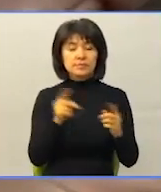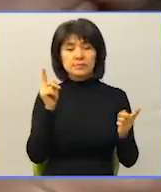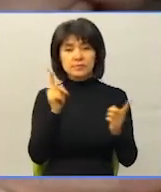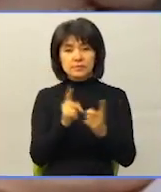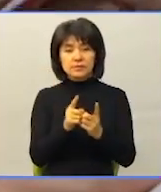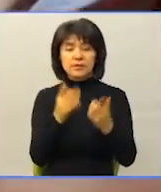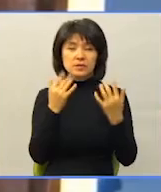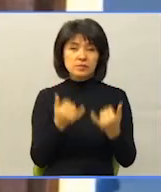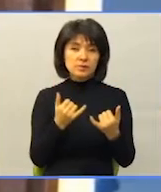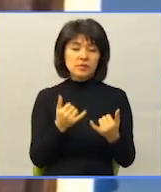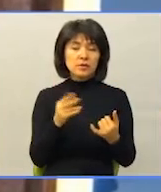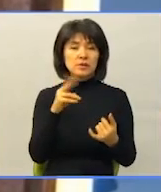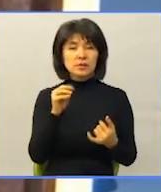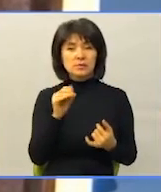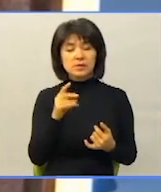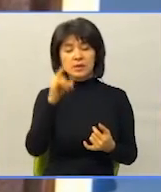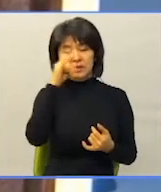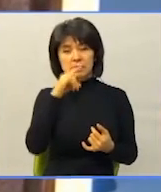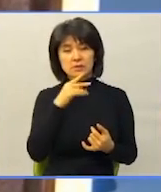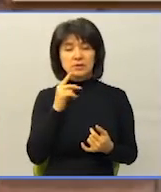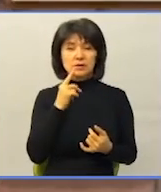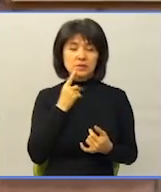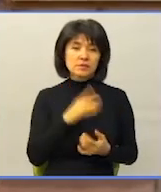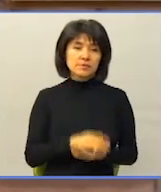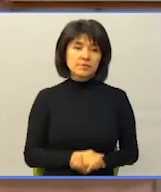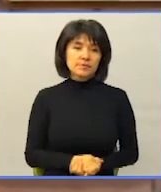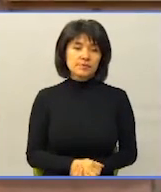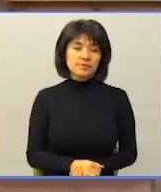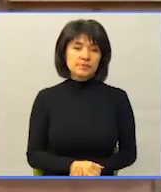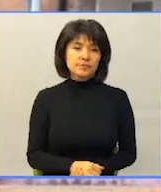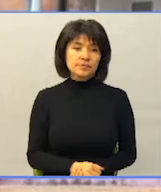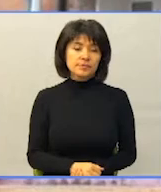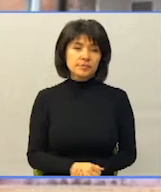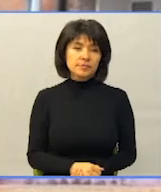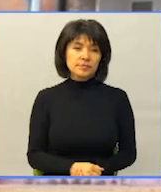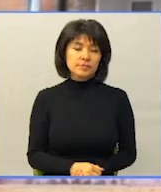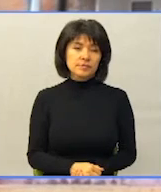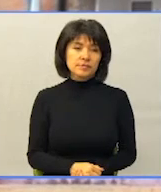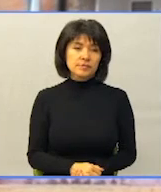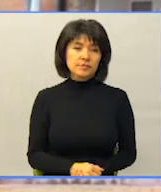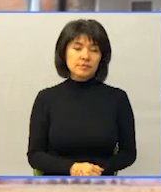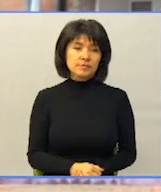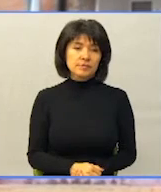алған. Бүгінде Жәмиле Ахметова қазақ тілін меңгеру үстінде. Мөлдір Сағидолла, Дәулет Қошқарбаев, Ертіс ақпарат.